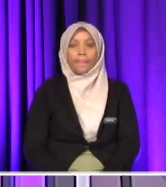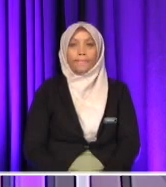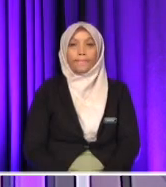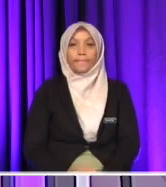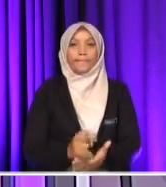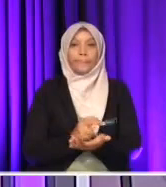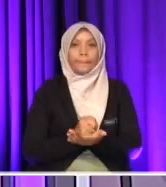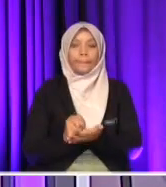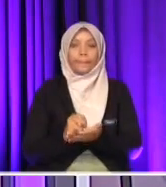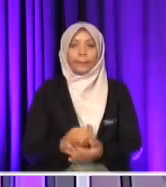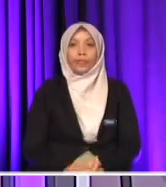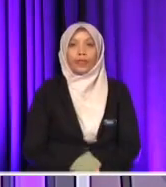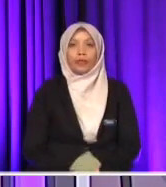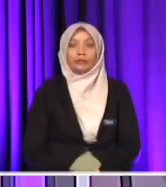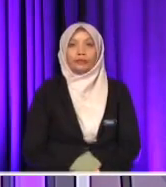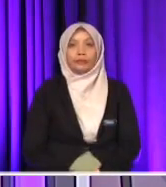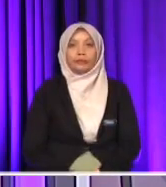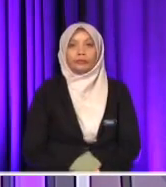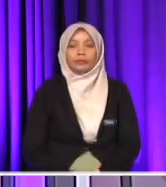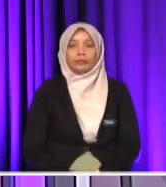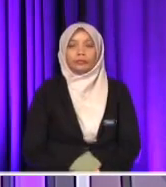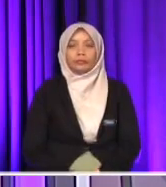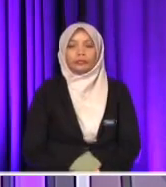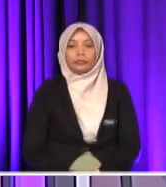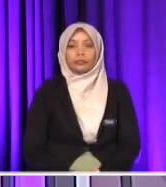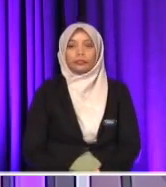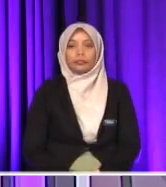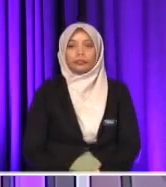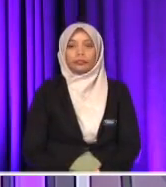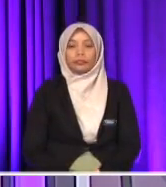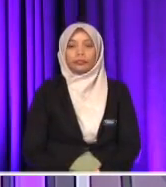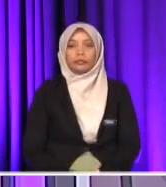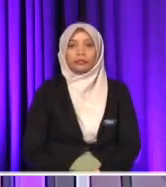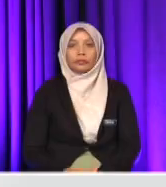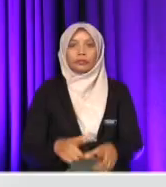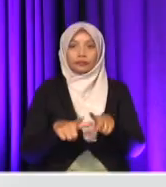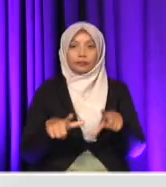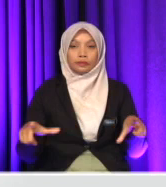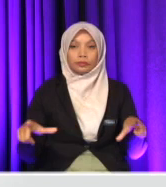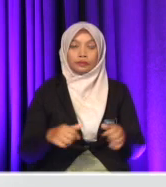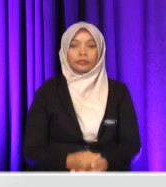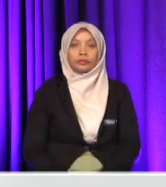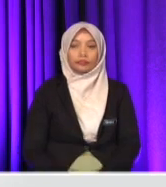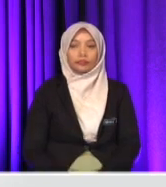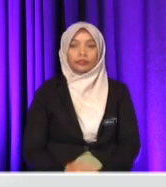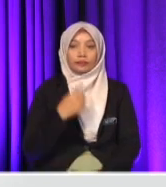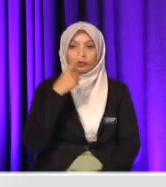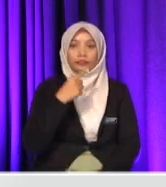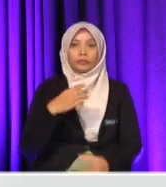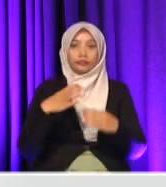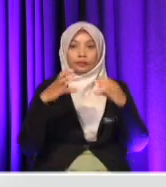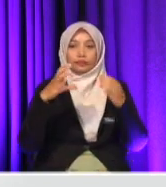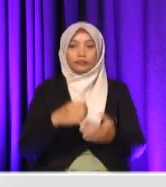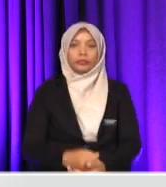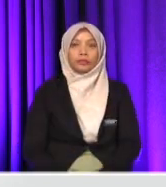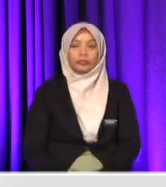shift NG. Shift campur tolak ni pastikan ikut flow dia. Berapa jawapan? Siapa nak jawab? Siapa nak cuba? Haziq.